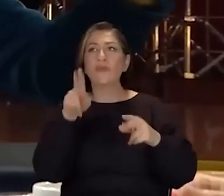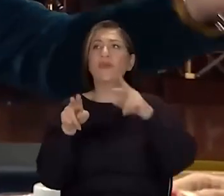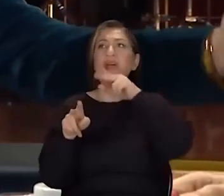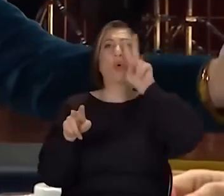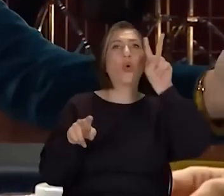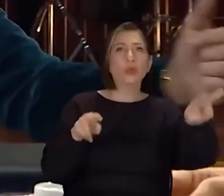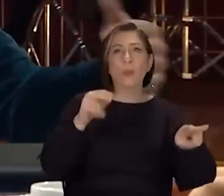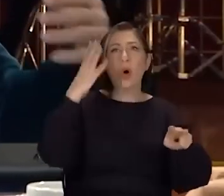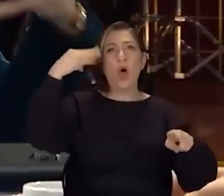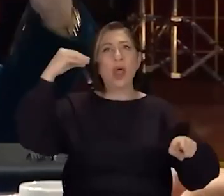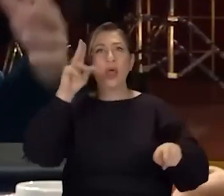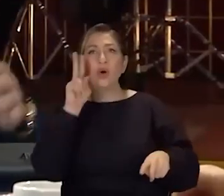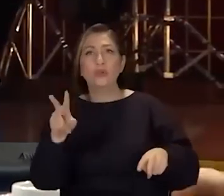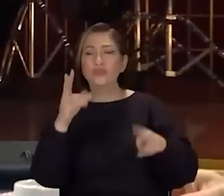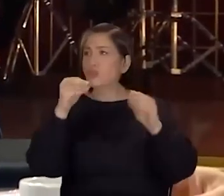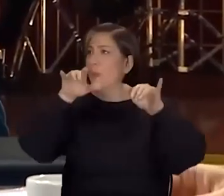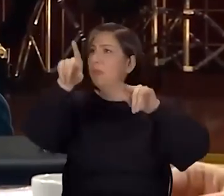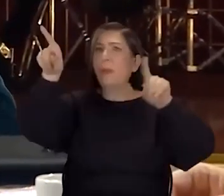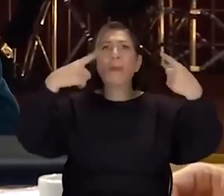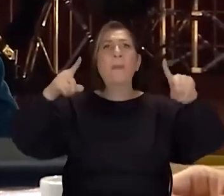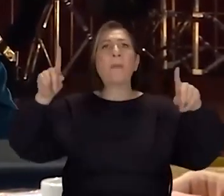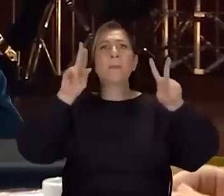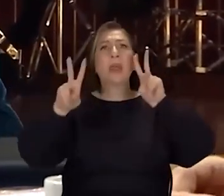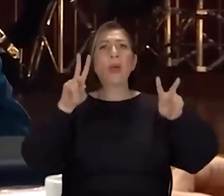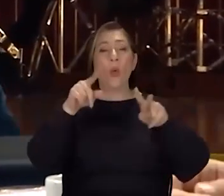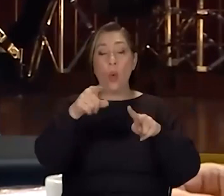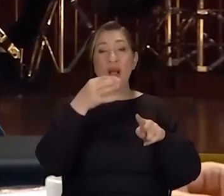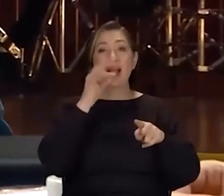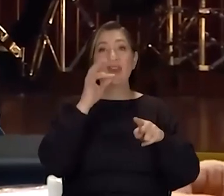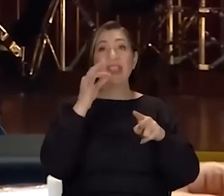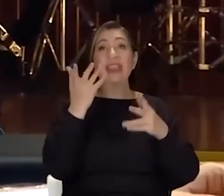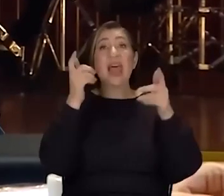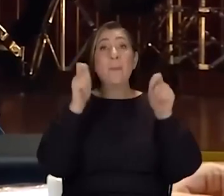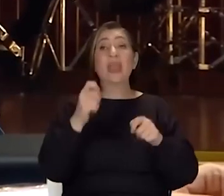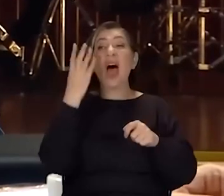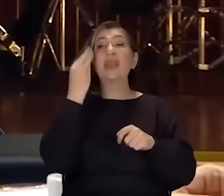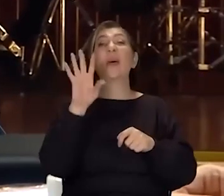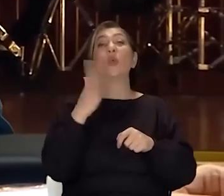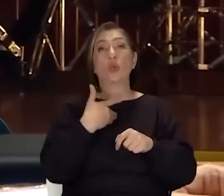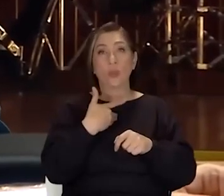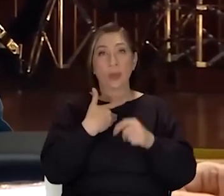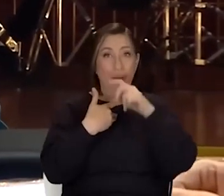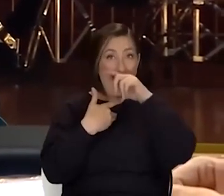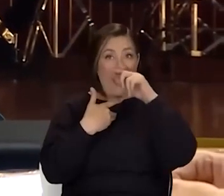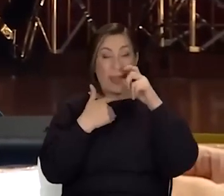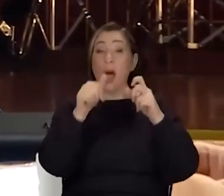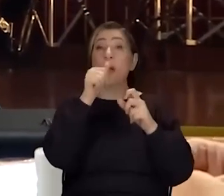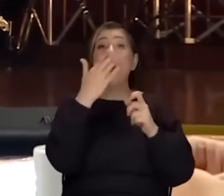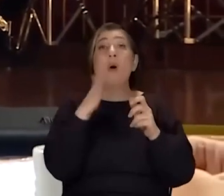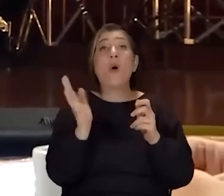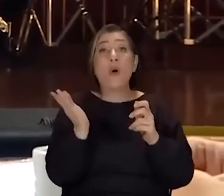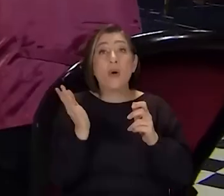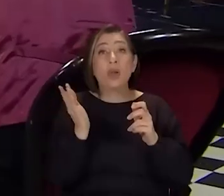Fransa'da görmüştüm, Hollanda'da görmüştüm, birçok yerde görmüştüm. After Hours kafelerde ne yapıldığını da anlamıyordum. Alkol filan da